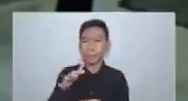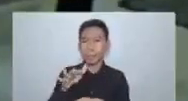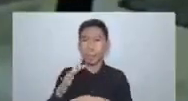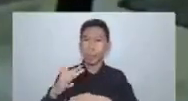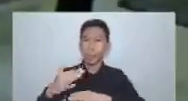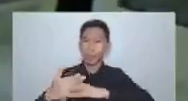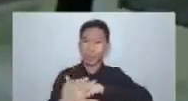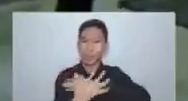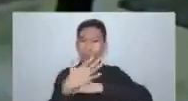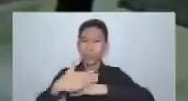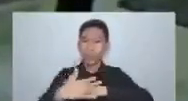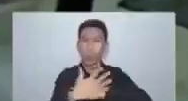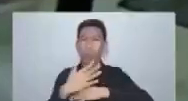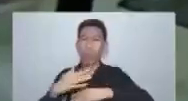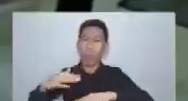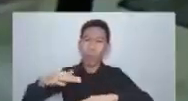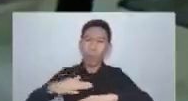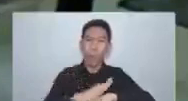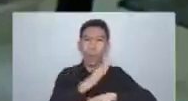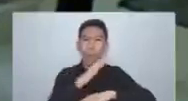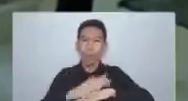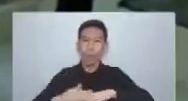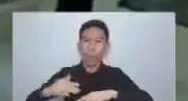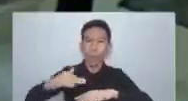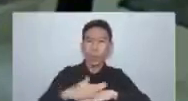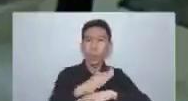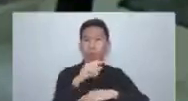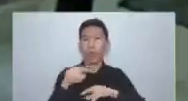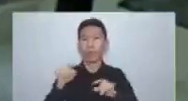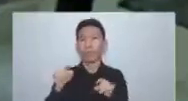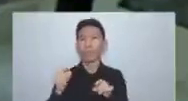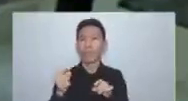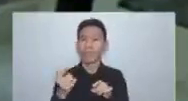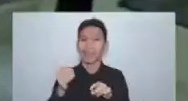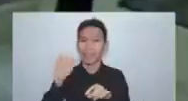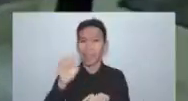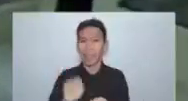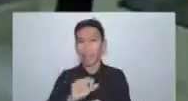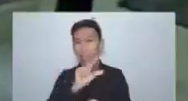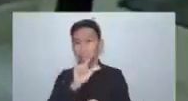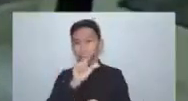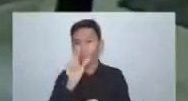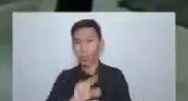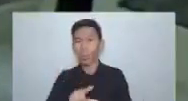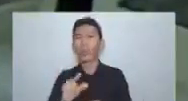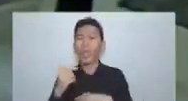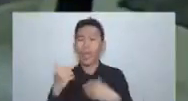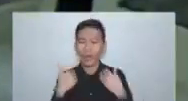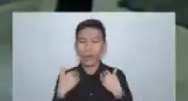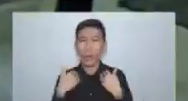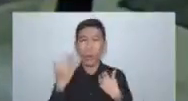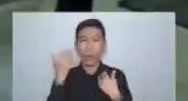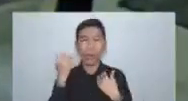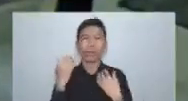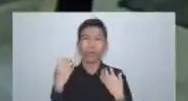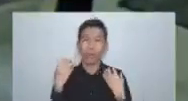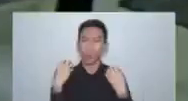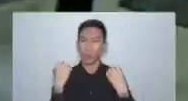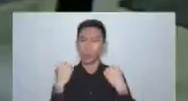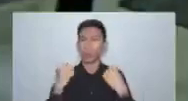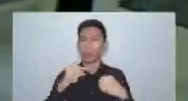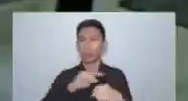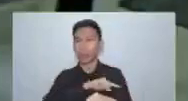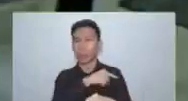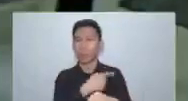ating mga lugar. Ako po si Edmond Rosales, naghahatid sa inyo ng ating info weather ngayong araw ng Miyerkules, October 6. Laging maging handa,